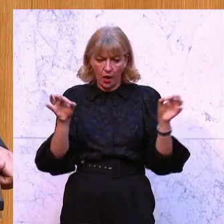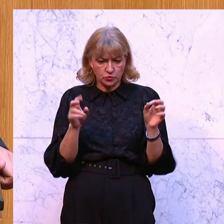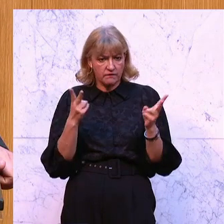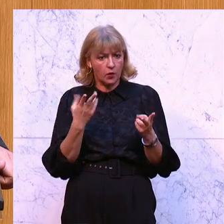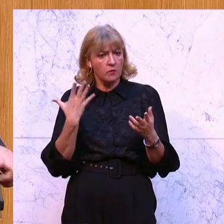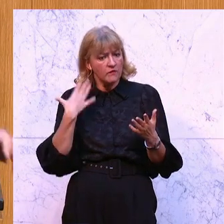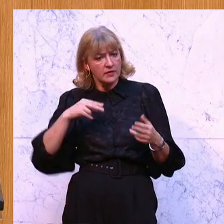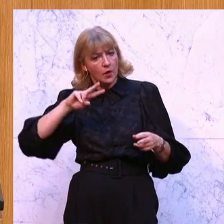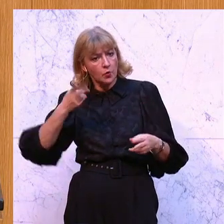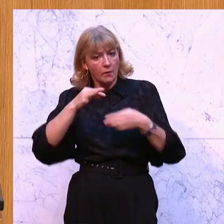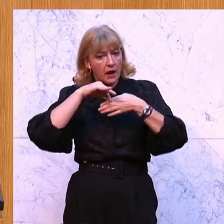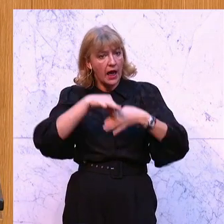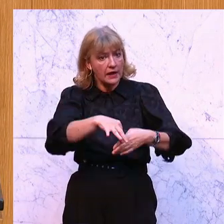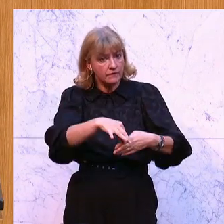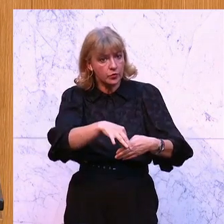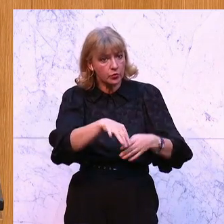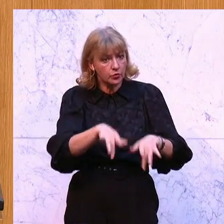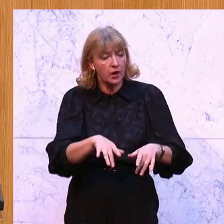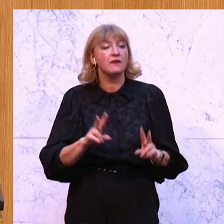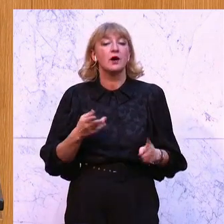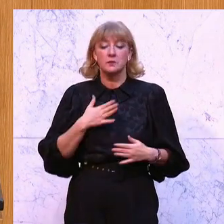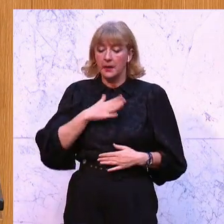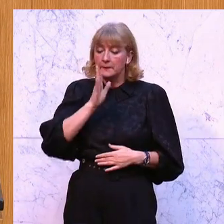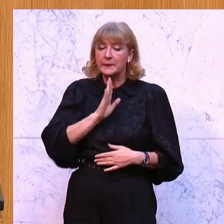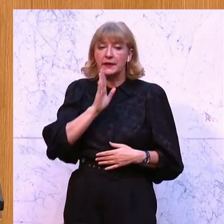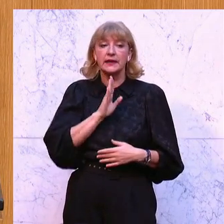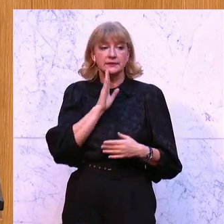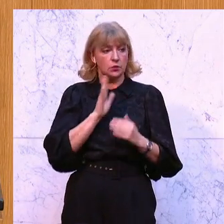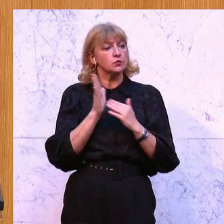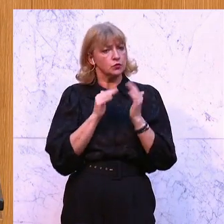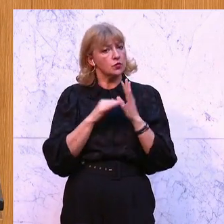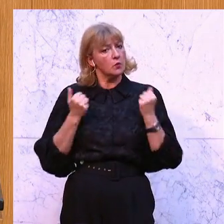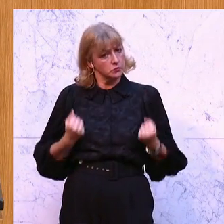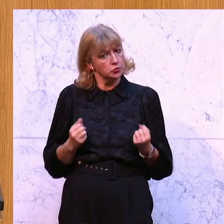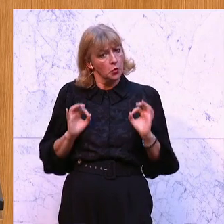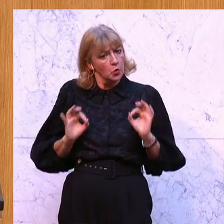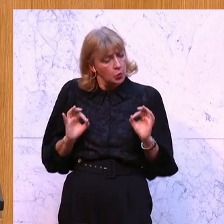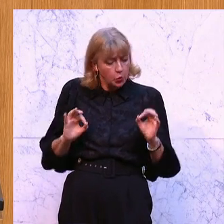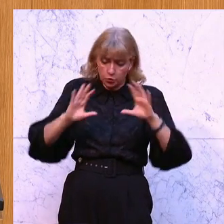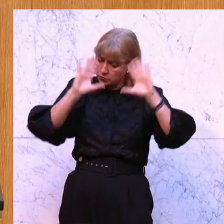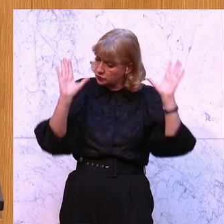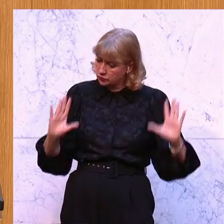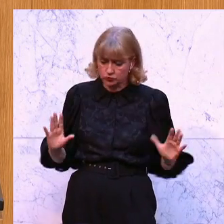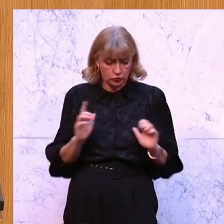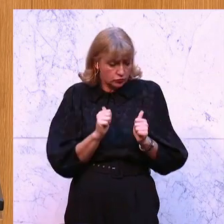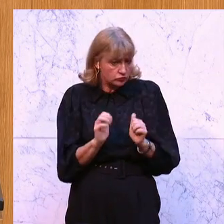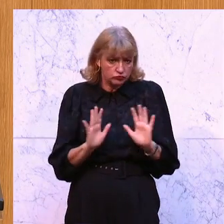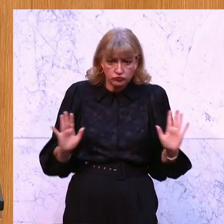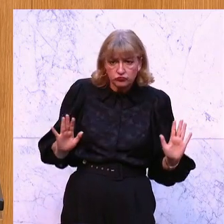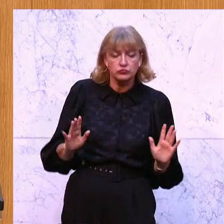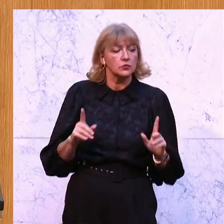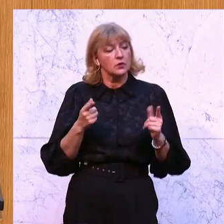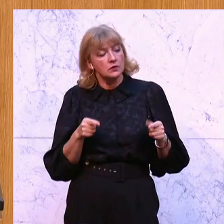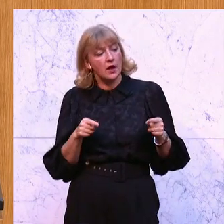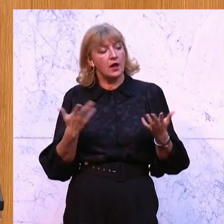ist. Weil eben unser Pensionssystem an sich ein sehr gutes ist, ein sehr gut ausgestaltetes, wo an sich